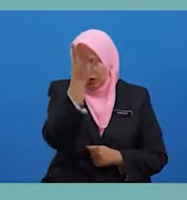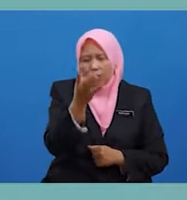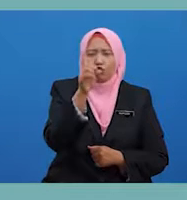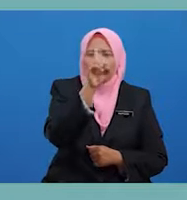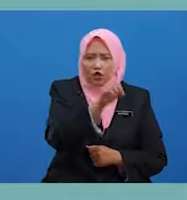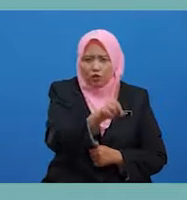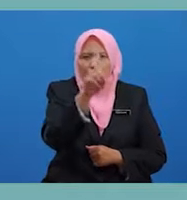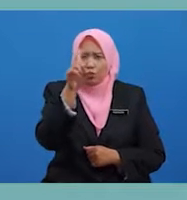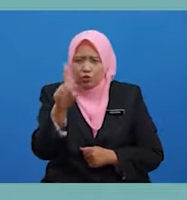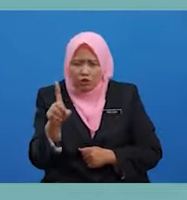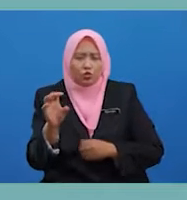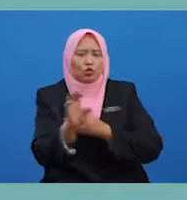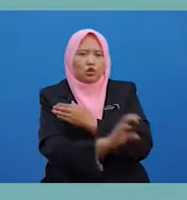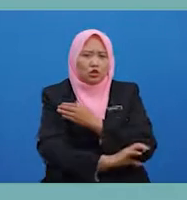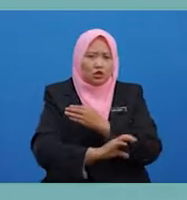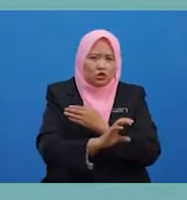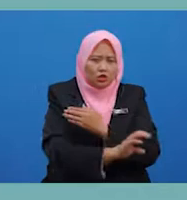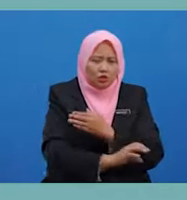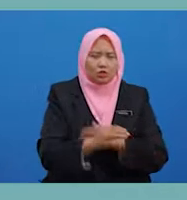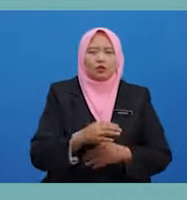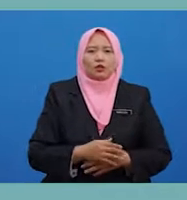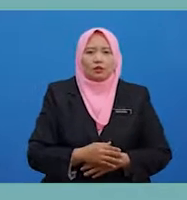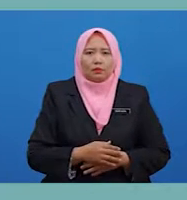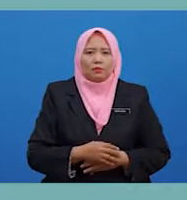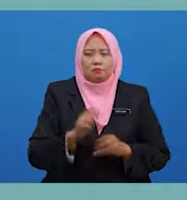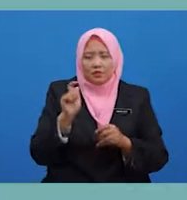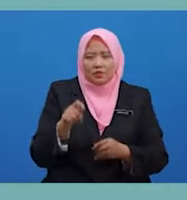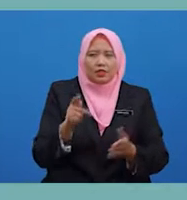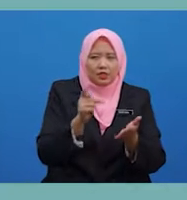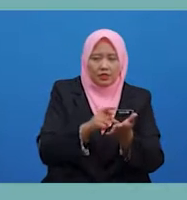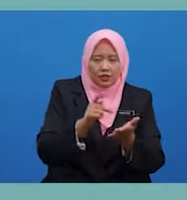terlibat. Jika ada 5 negara yang terlibat, tulis ke semuanya.